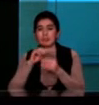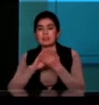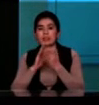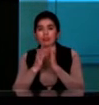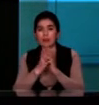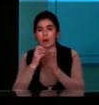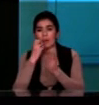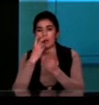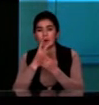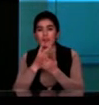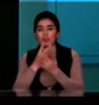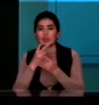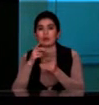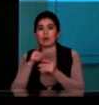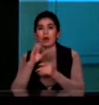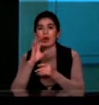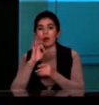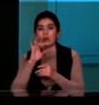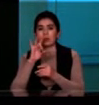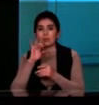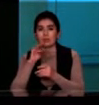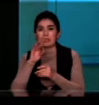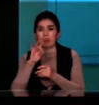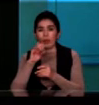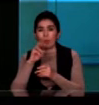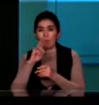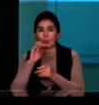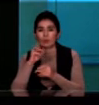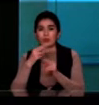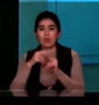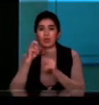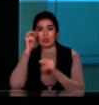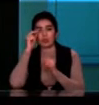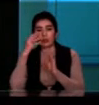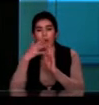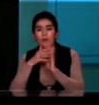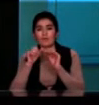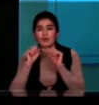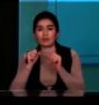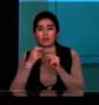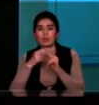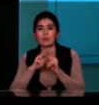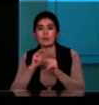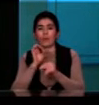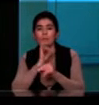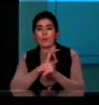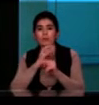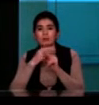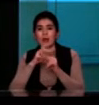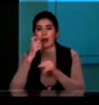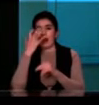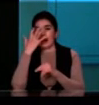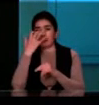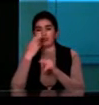Рассмотрим атрибуты этого тега, а также изучим возможности и способы расположения